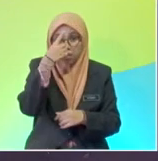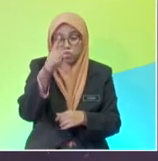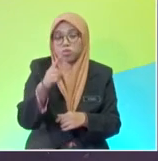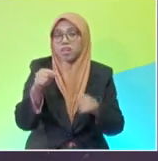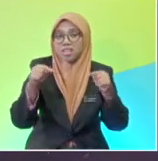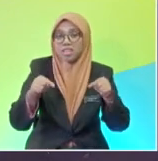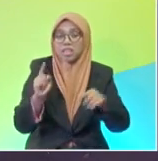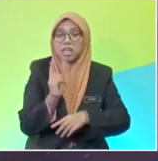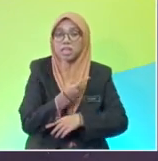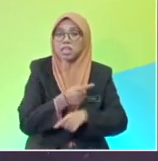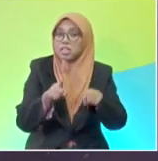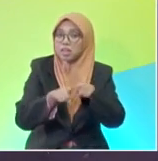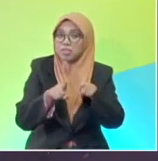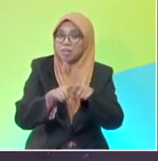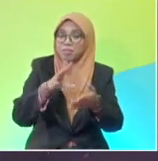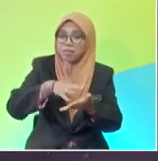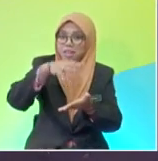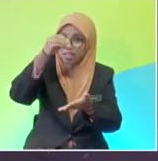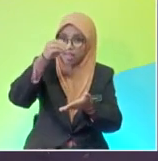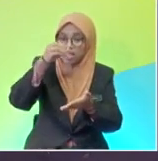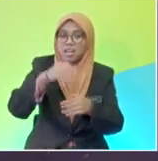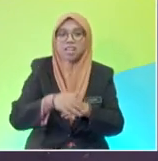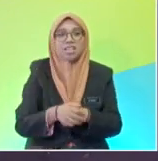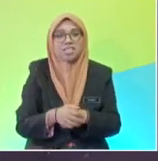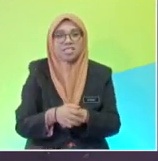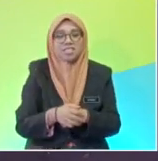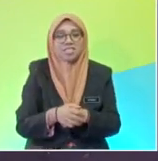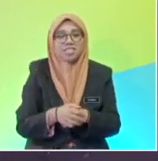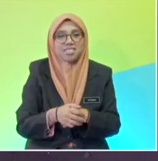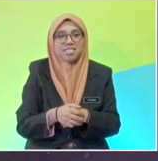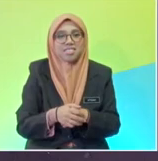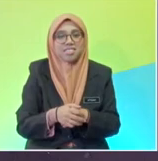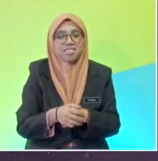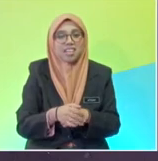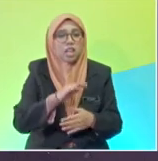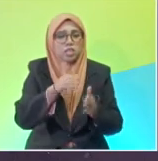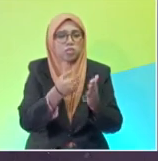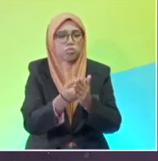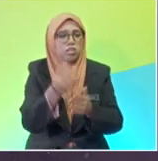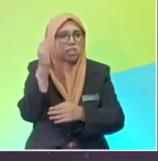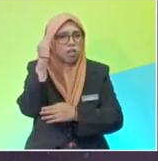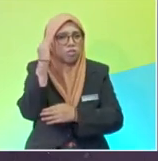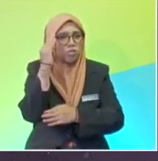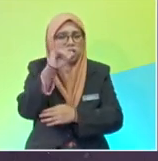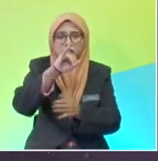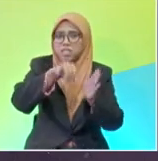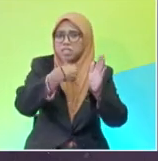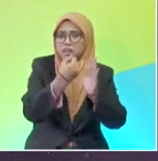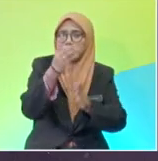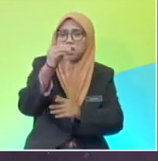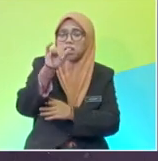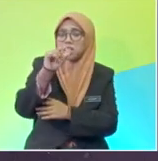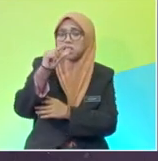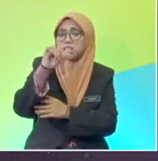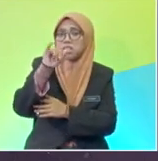akan sama-sama belajar jam digital terlalu mudah. Murid semua dah pandai dah untuk bacakan jam